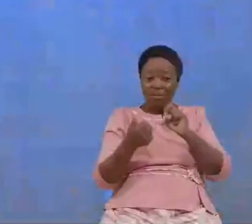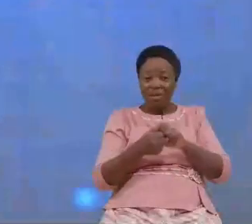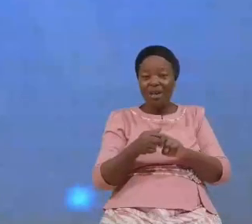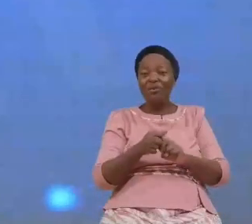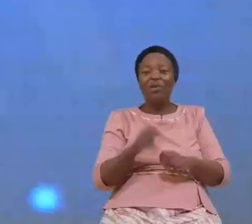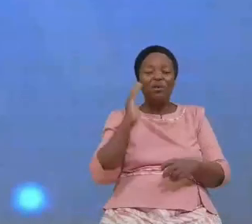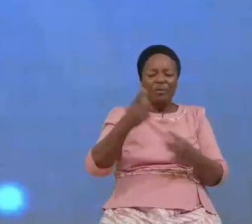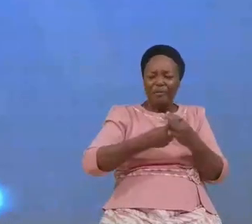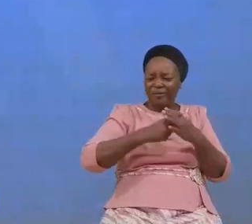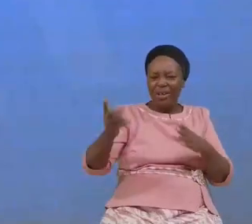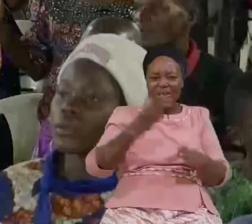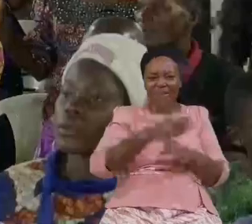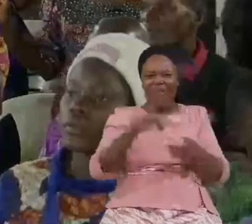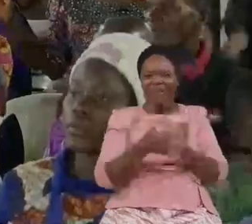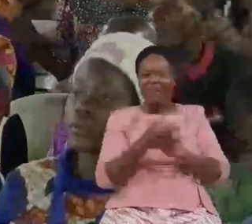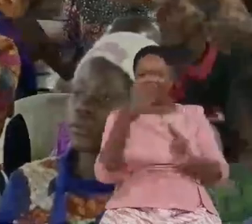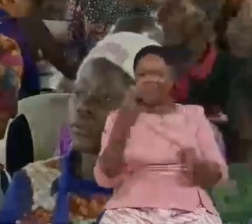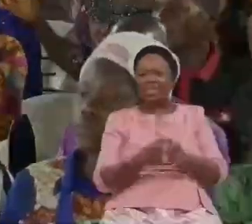disparaître